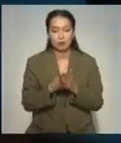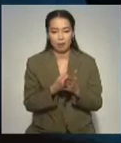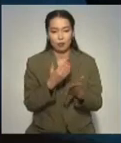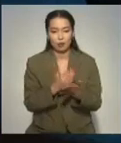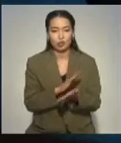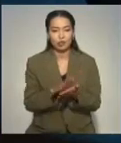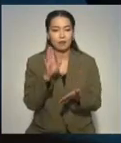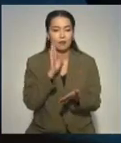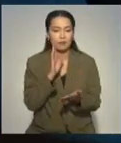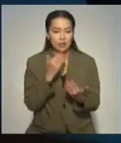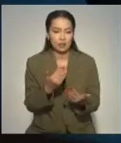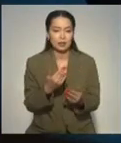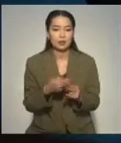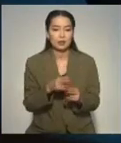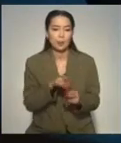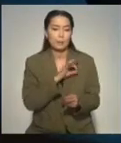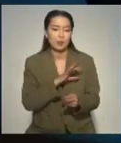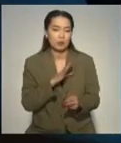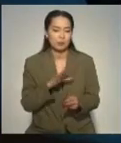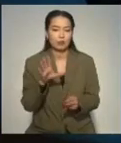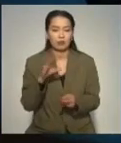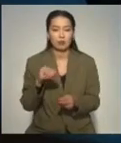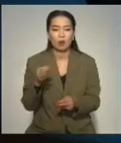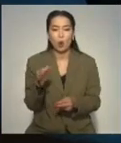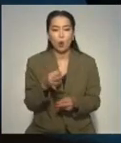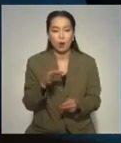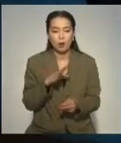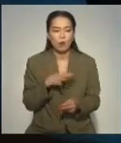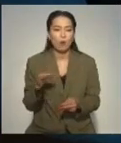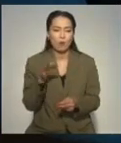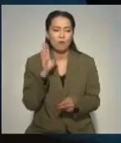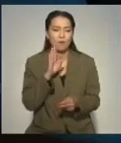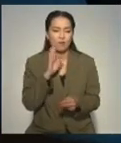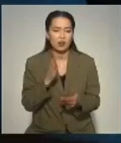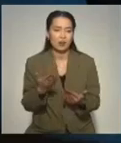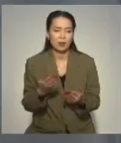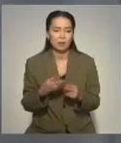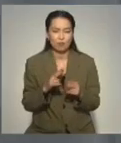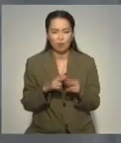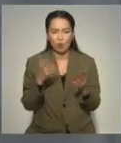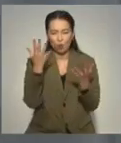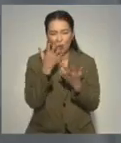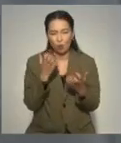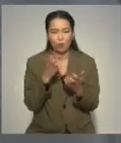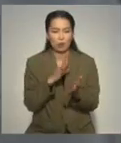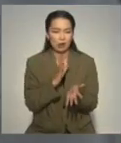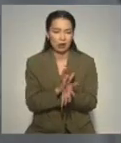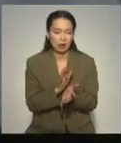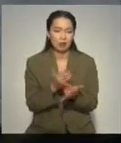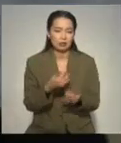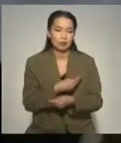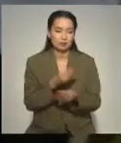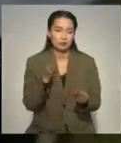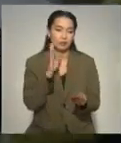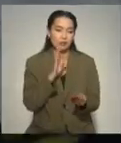До этого мы пользовались водой из озера. Вода у озера, конечно, она мутная. А теперь мы, наконец, дождались